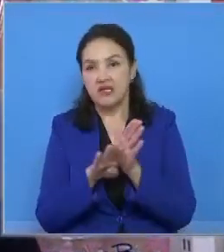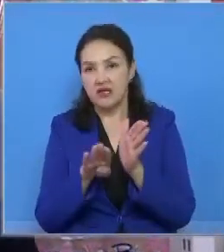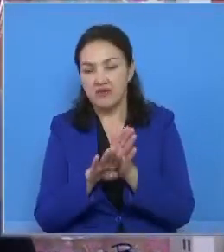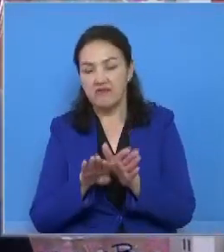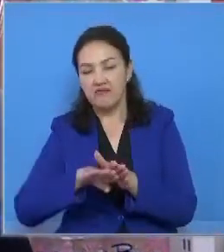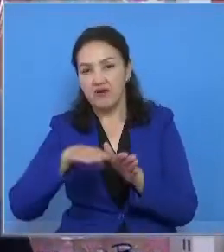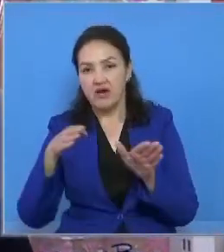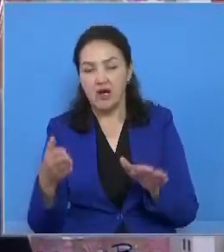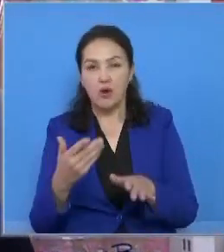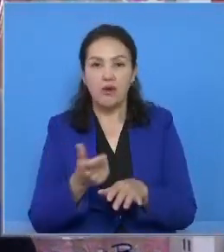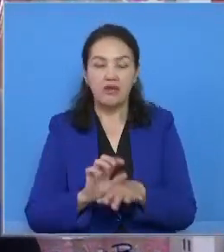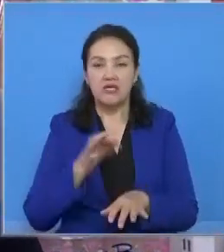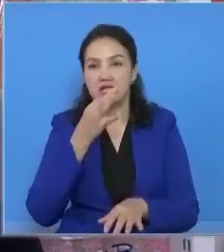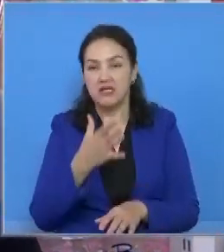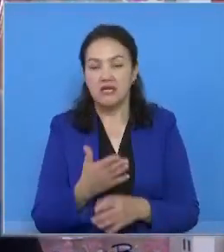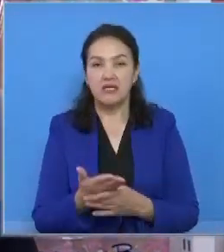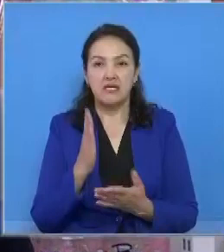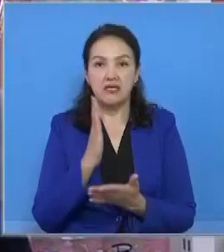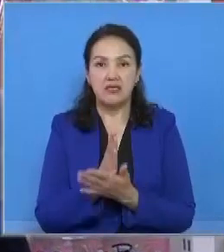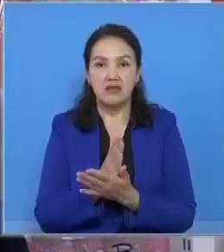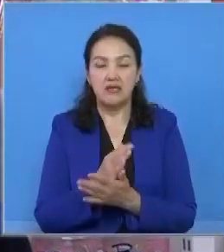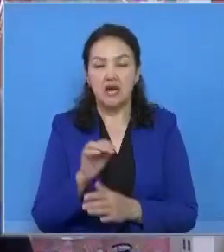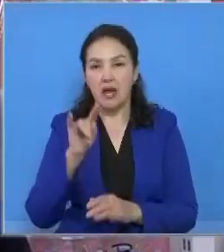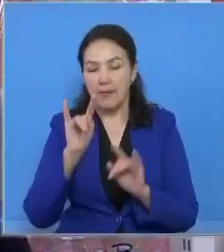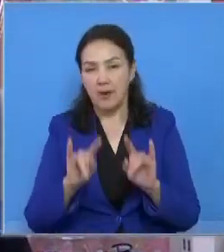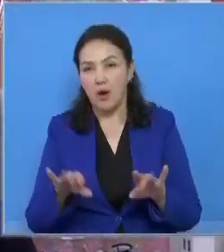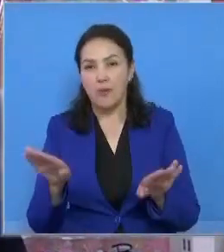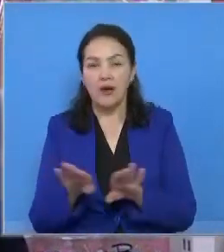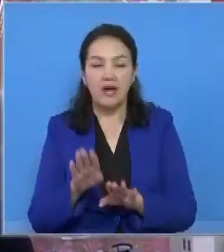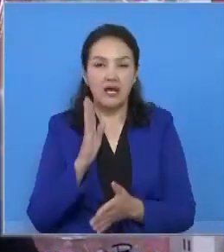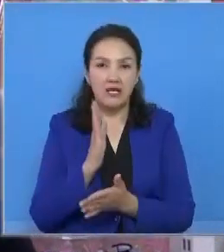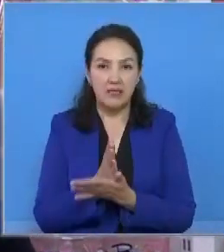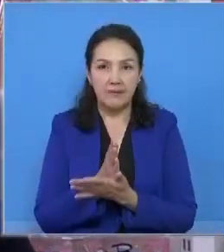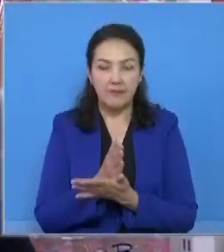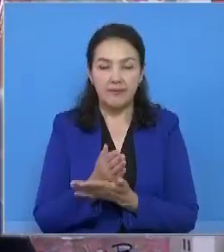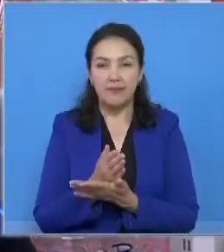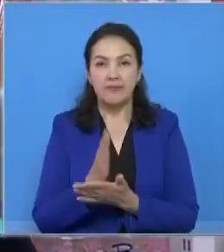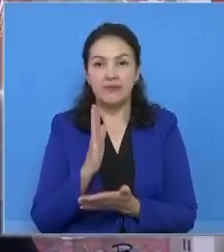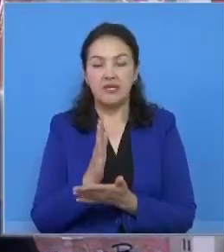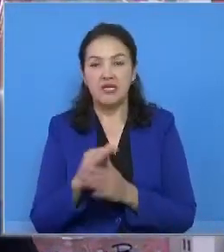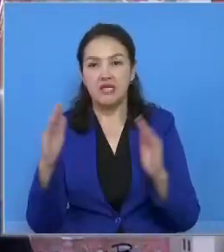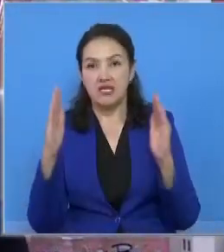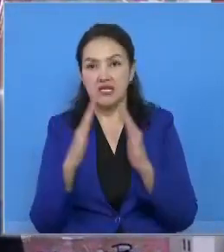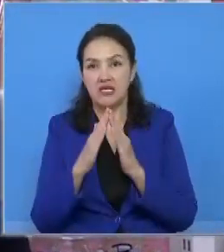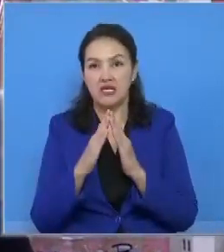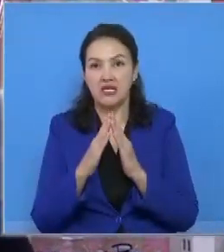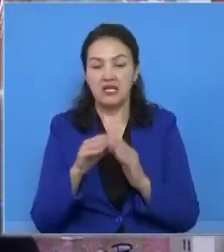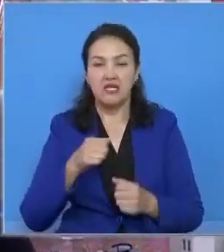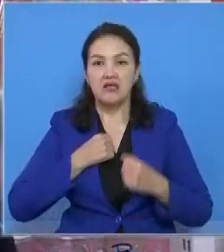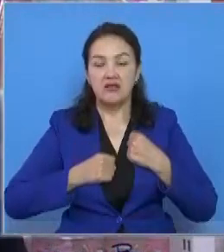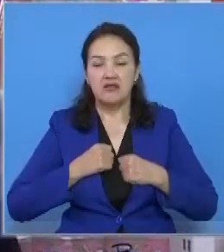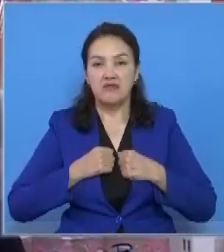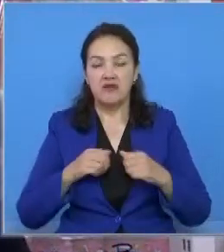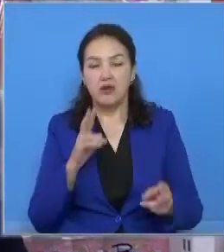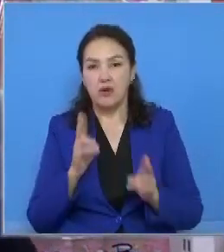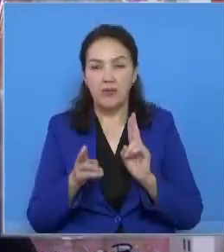раскладные диваны, например, мне очень нравятся. Есть комоды от IKEA производителей, а также есть для дома и для ванной комнаты, и для